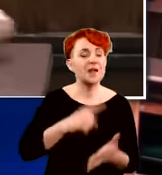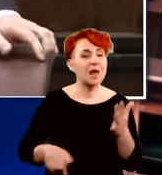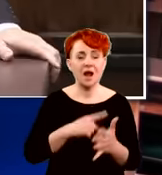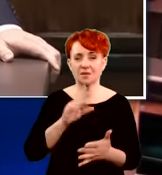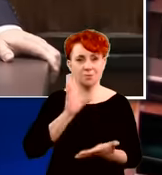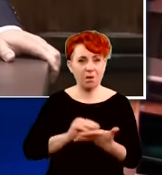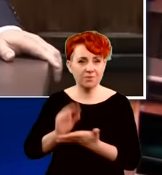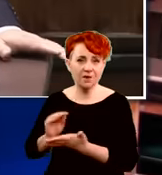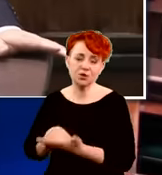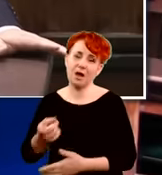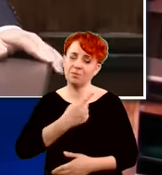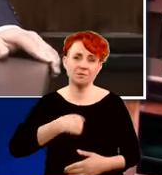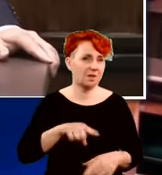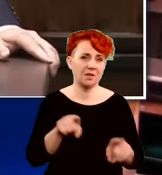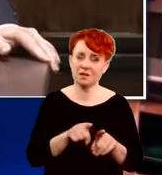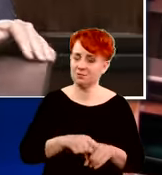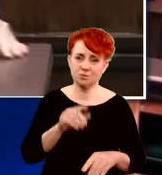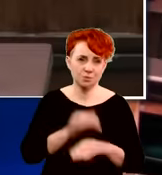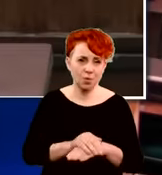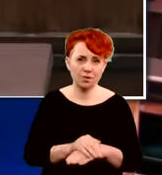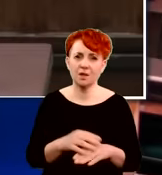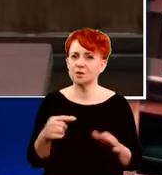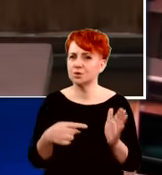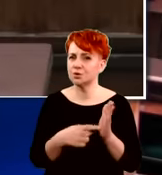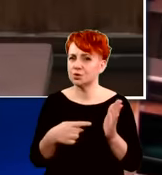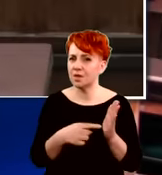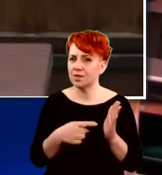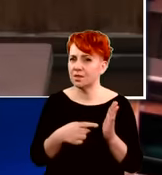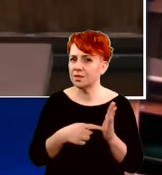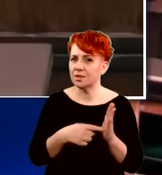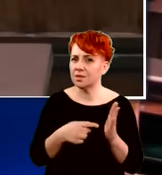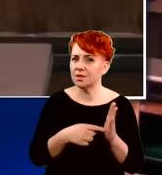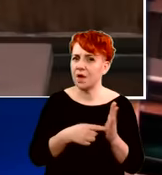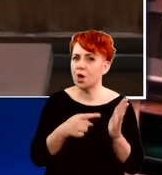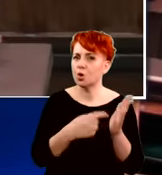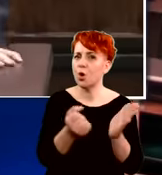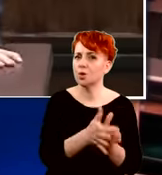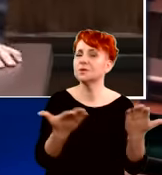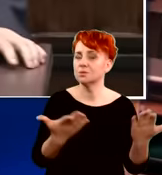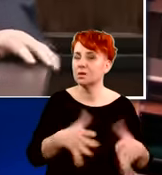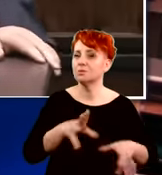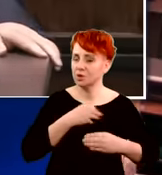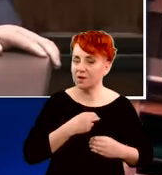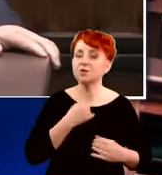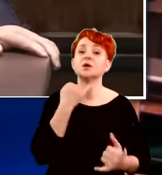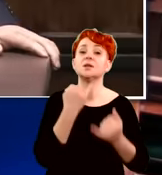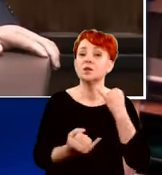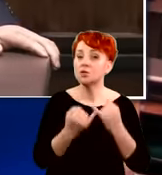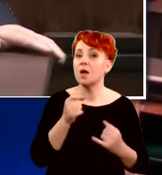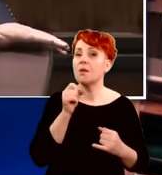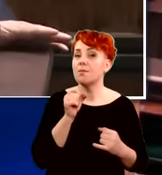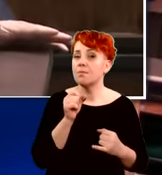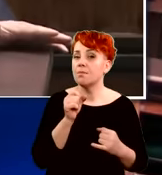wszyscy jesteśmy co do tego zgodni, że taka konstrukcja konstytucji jest przyjęta, że w miarę możliwości stosujemy